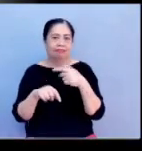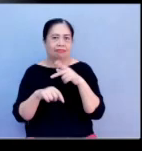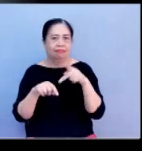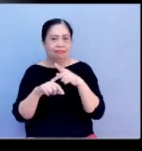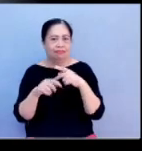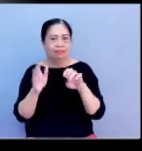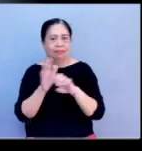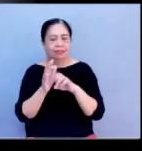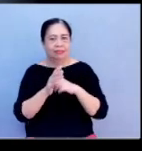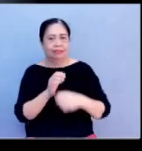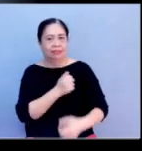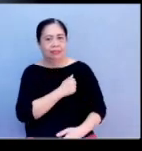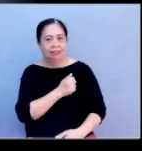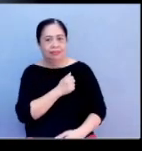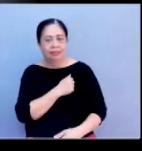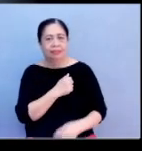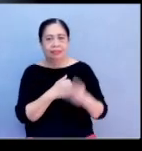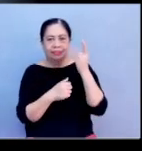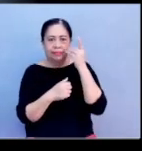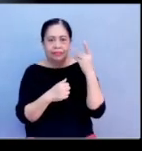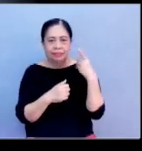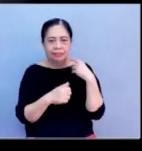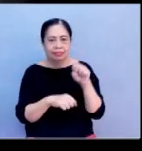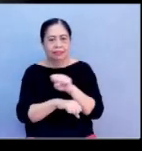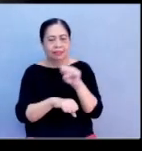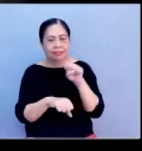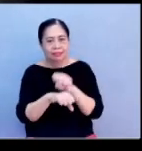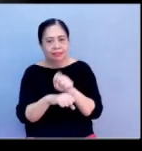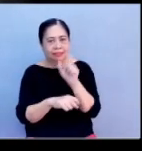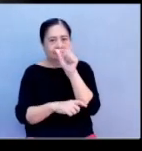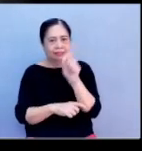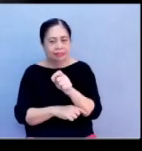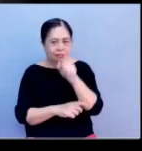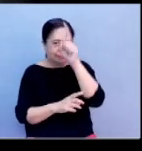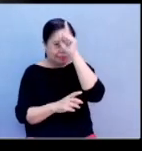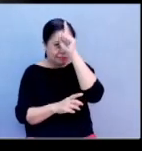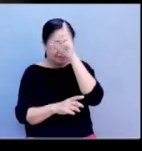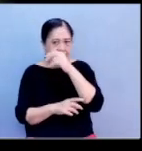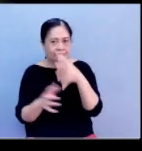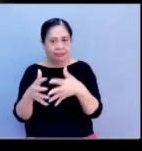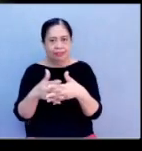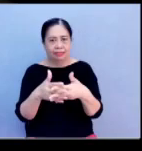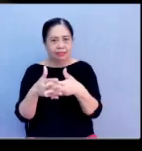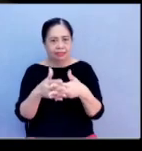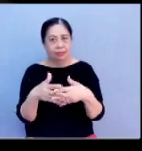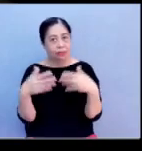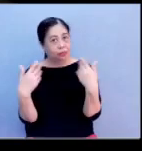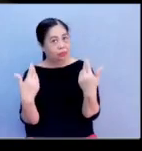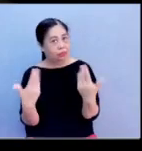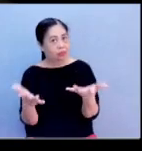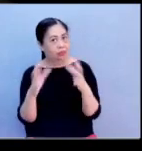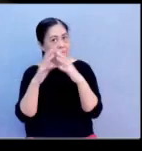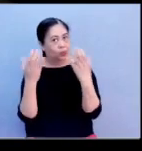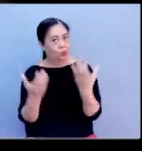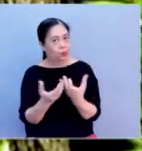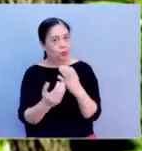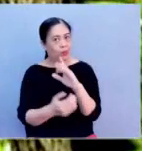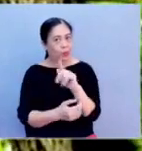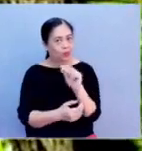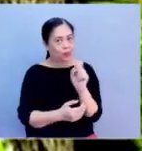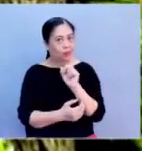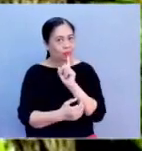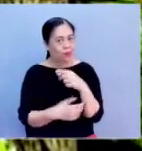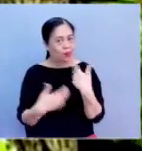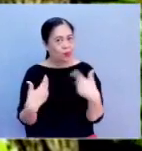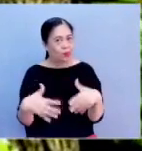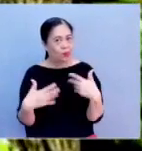ng Canada, Dubai, Singapore, Italy, Germany at Amerika. O diba, pang world class ang datingan.